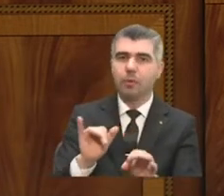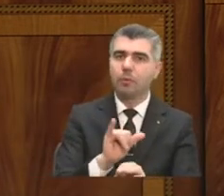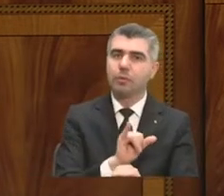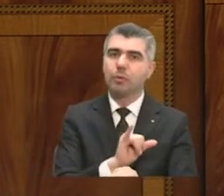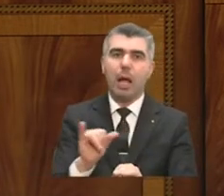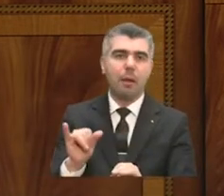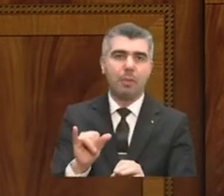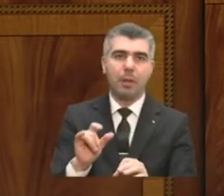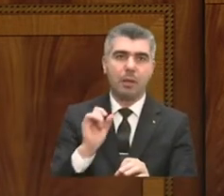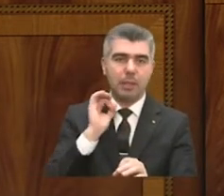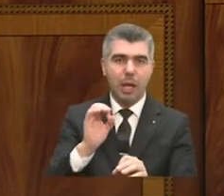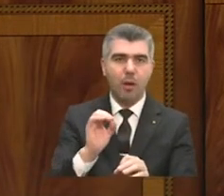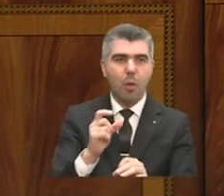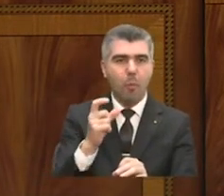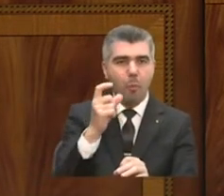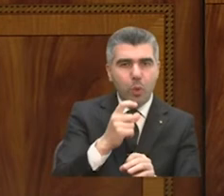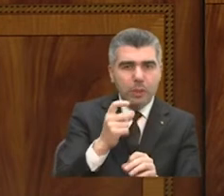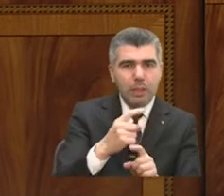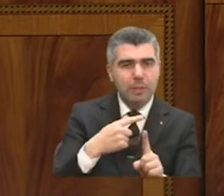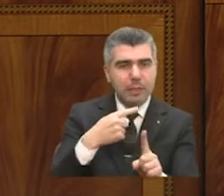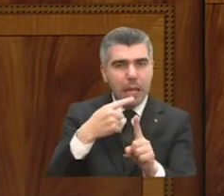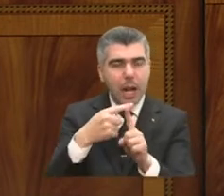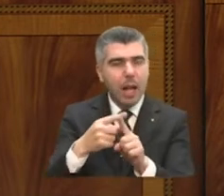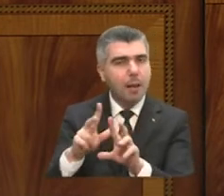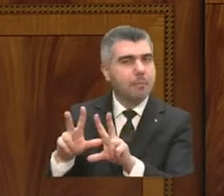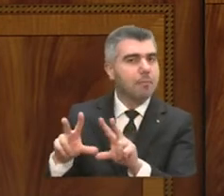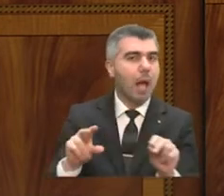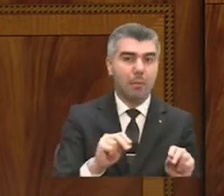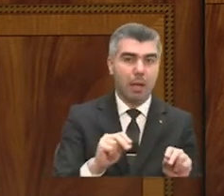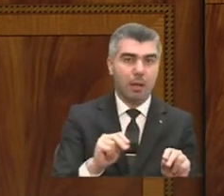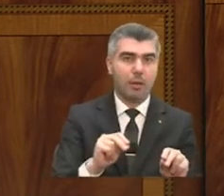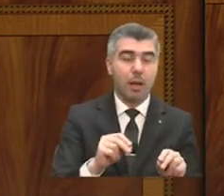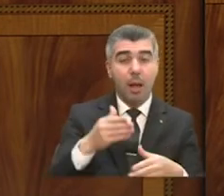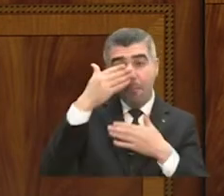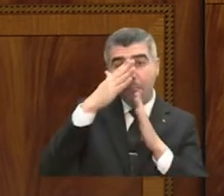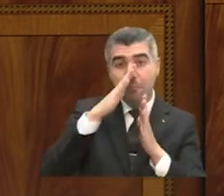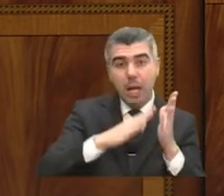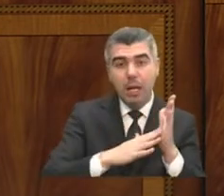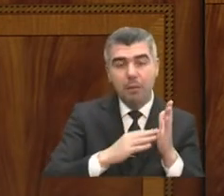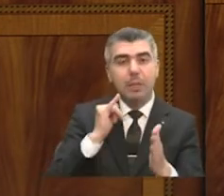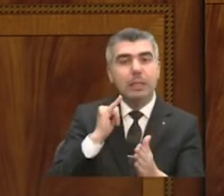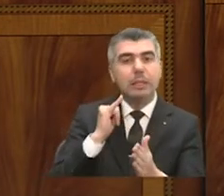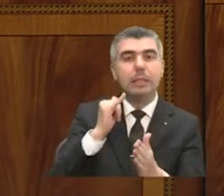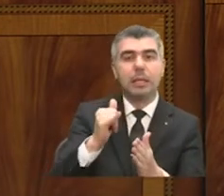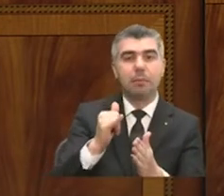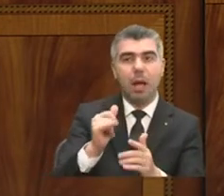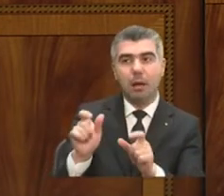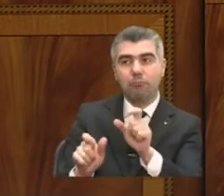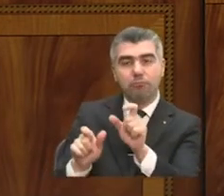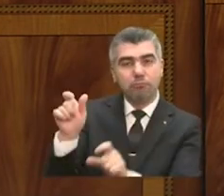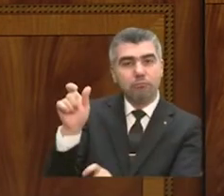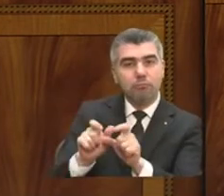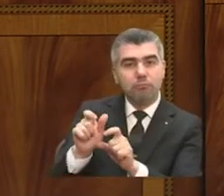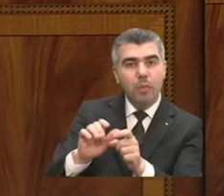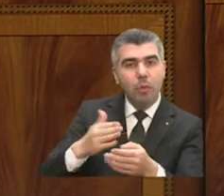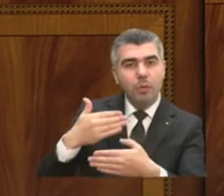ces principes que feu Sa Majesté le roi Mohammed V donc a dit